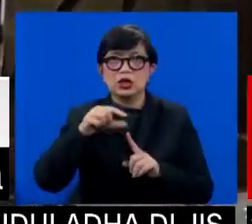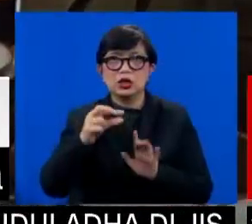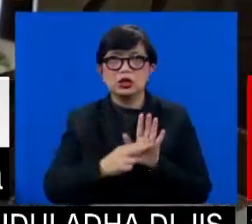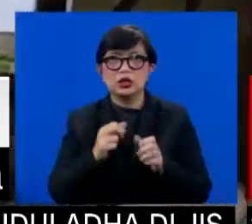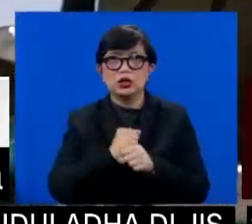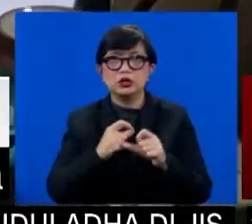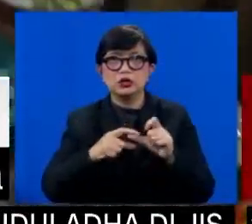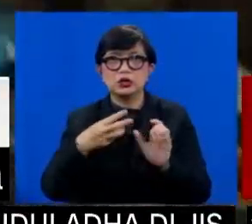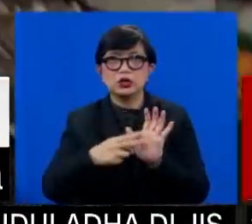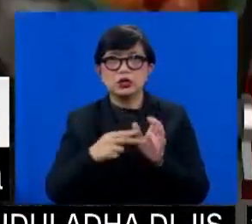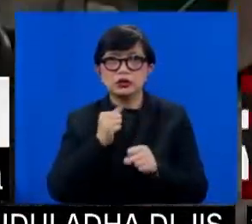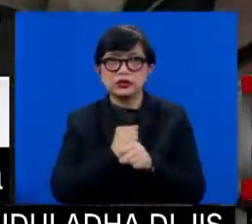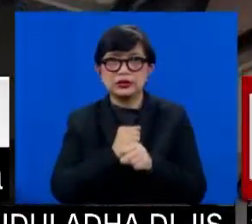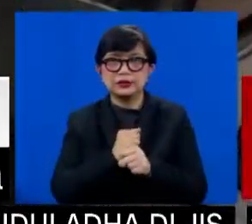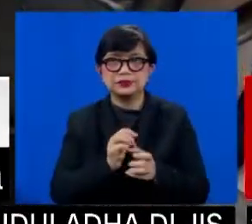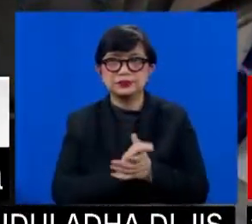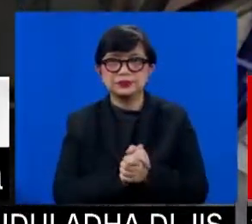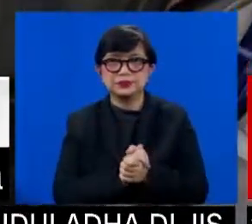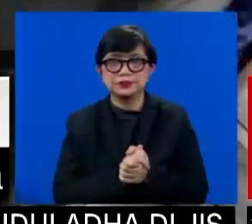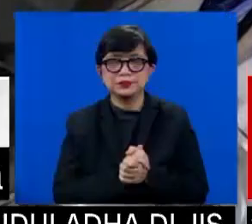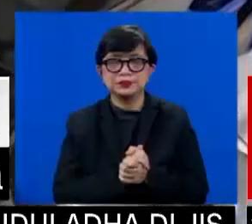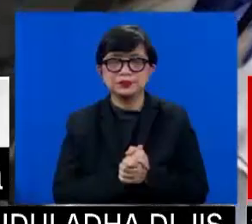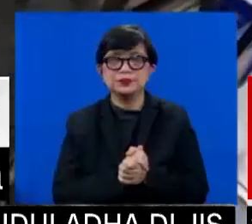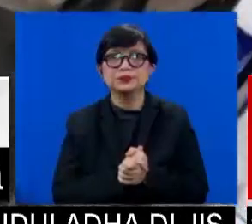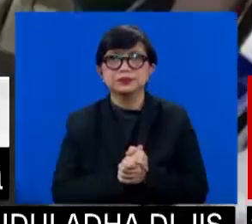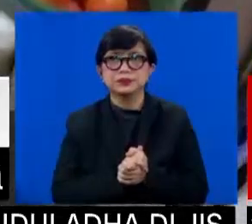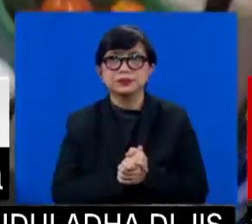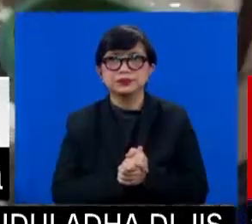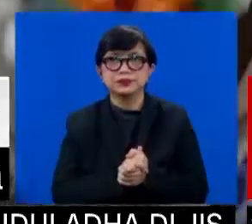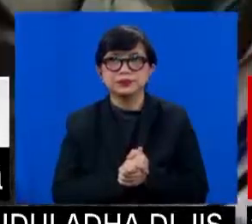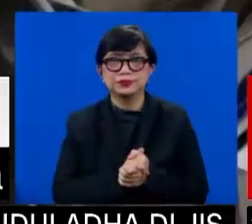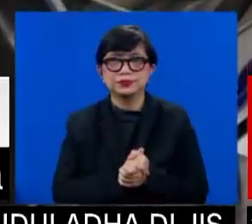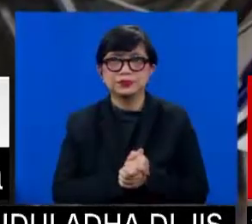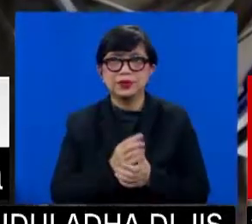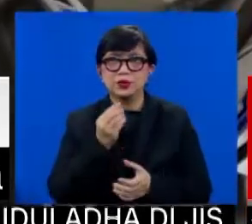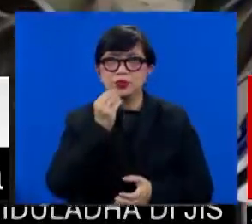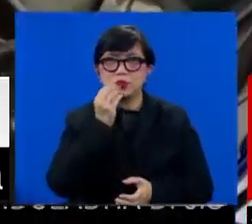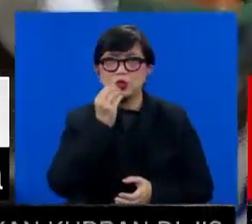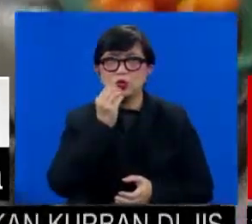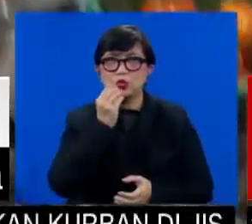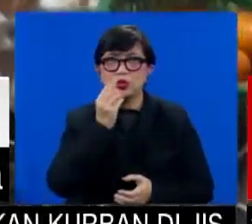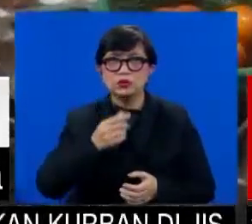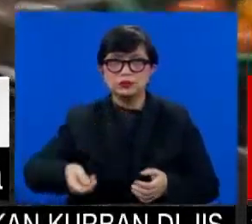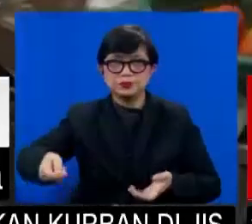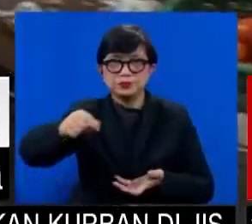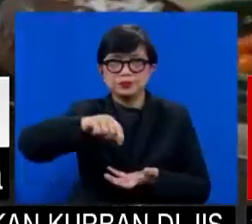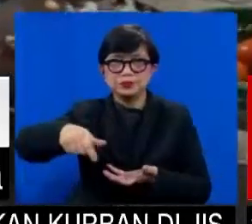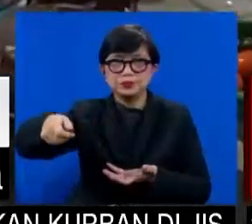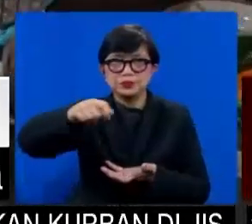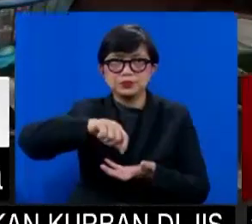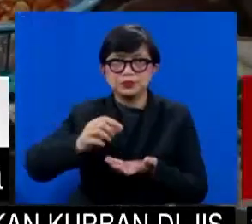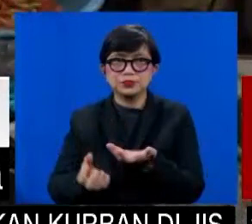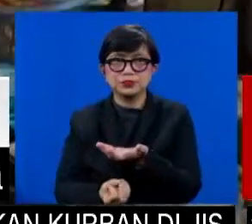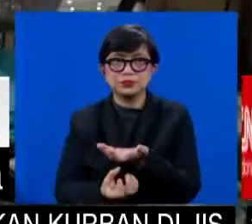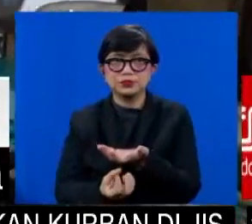Dari cabai, bawang merah. Cabai? Ini? Mana? Segini? Bosok porsi? Ya terserah, terserah